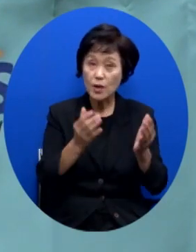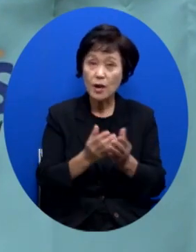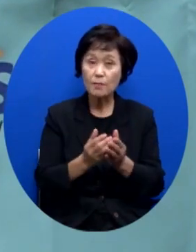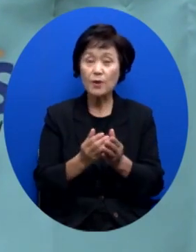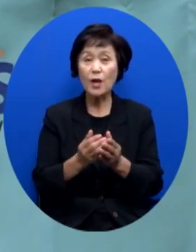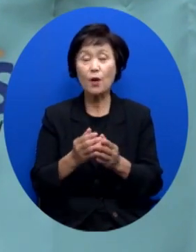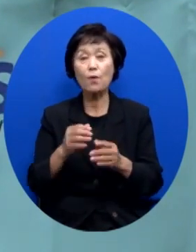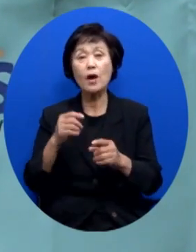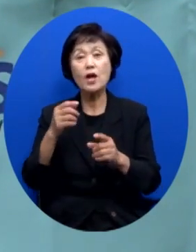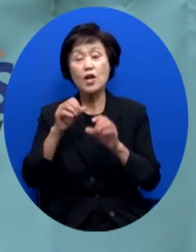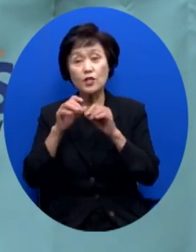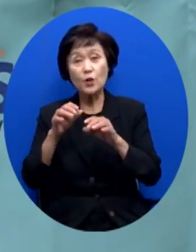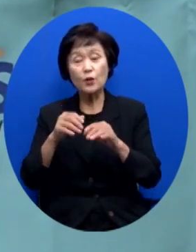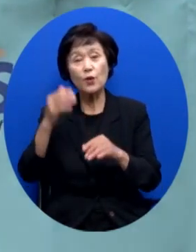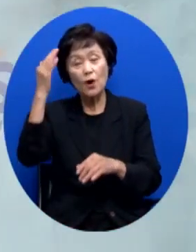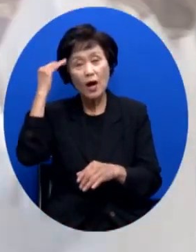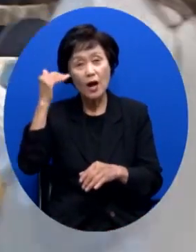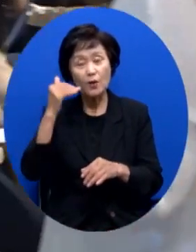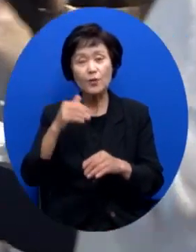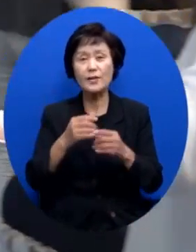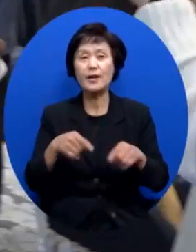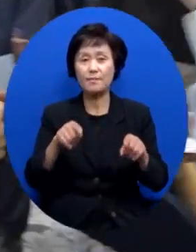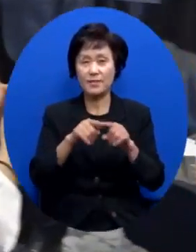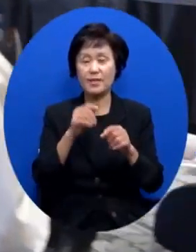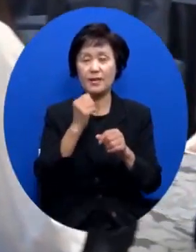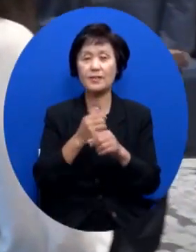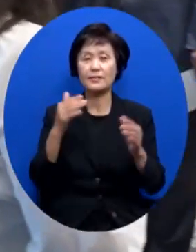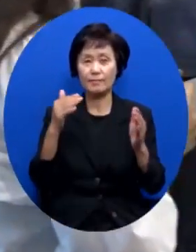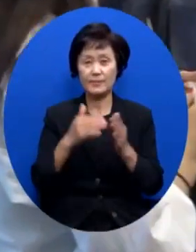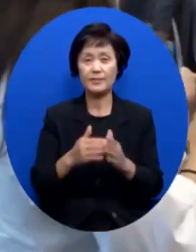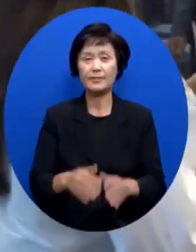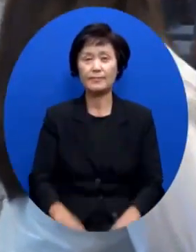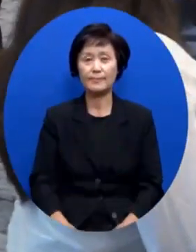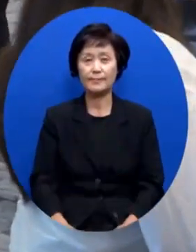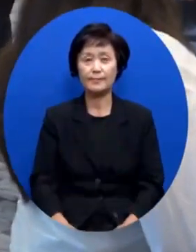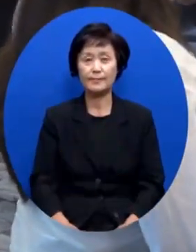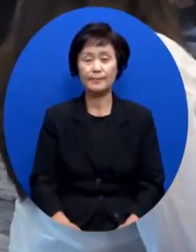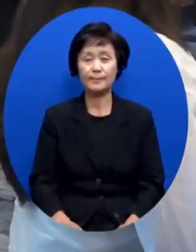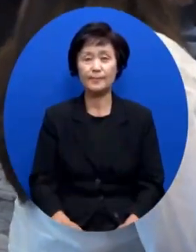한국복음화협의회, 선교한국이 주최했습니다. CTS 뉴스 이현지입니다.